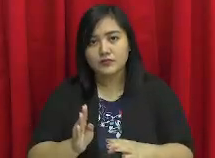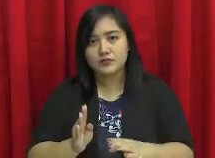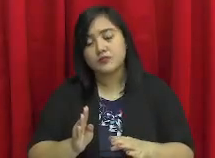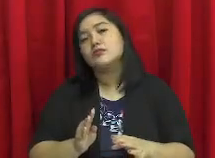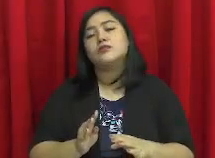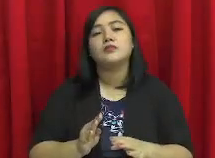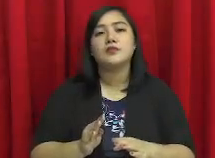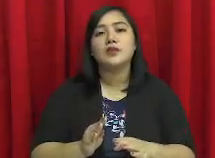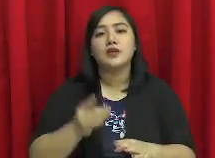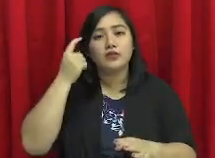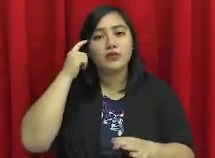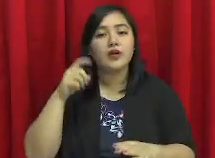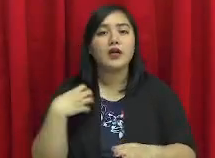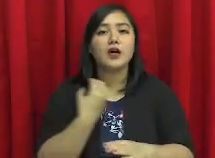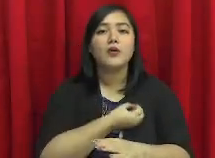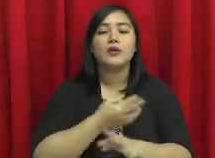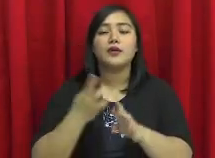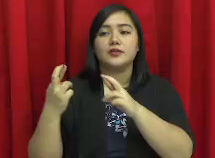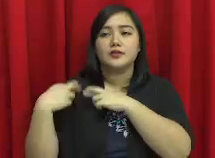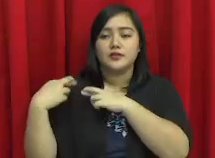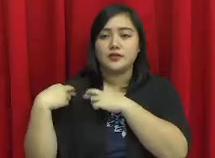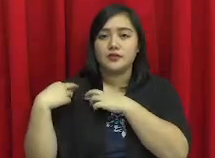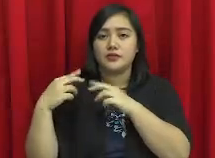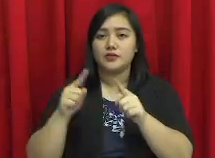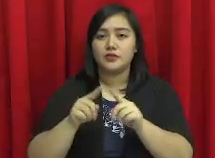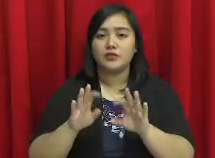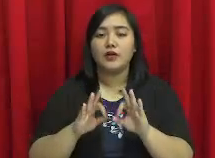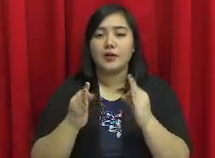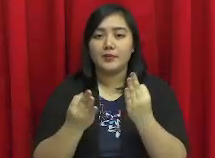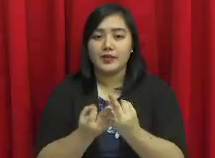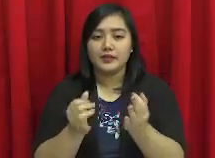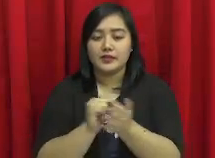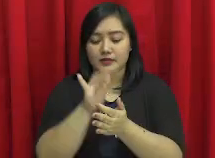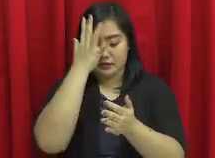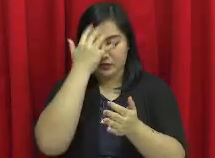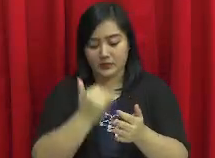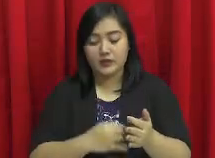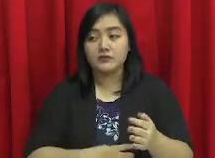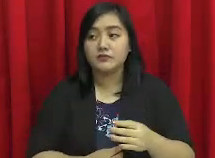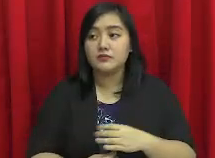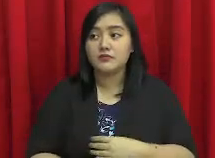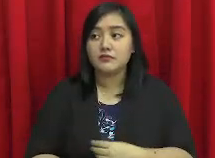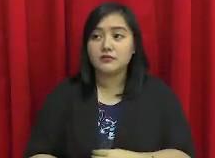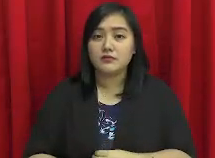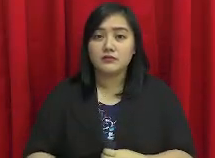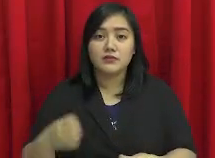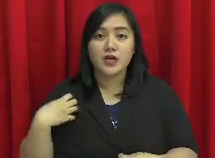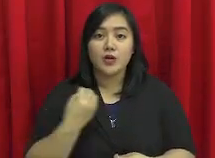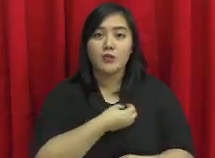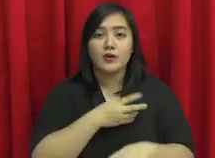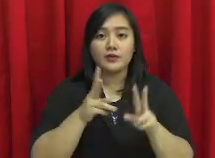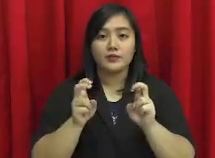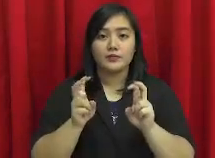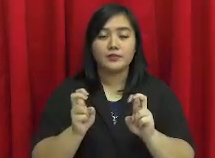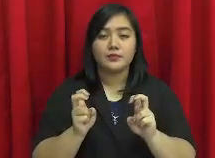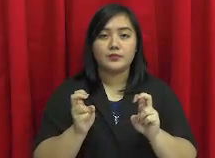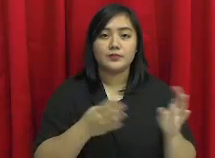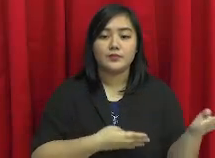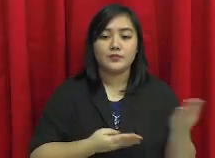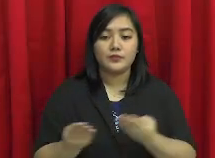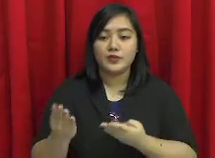ating pamilya. Para nang sa ganun, pag ginawa natin yan, yung ating team na to bring our family to the next